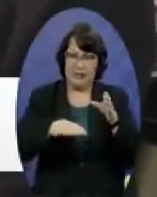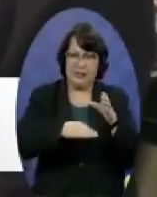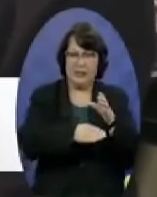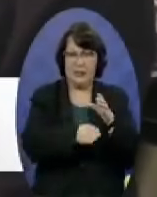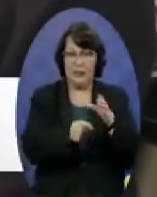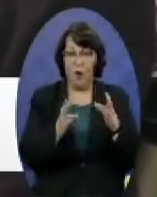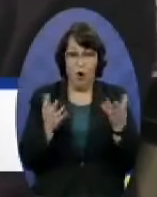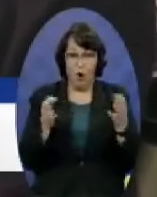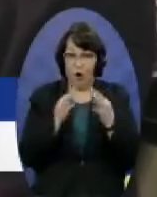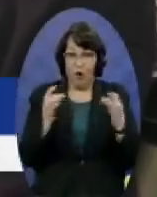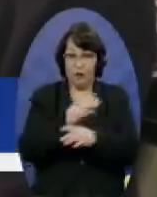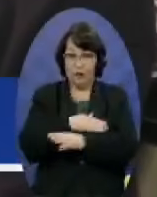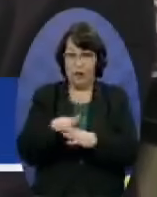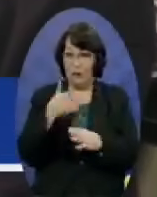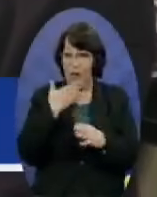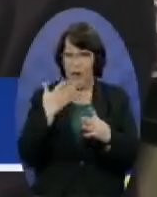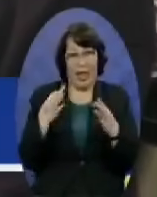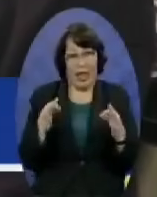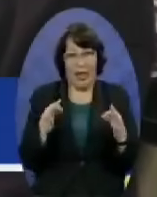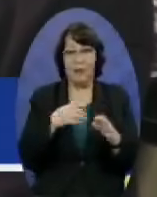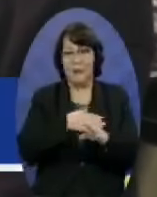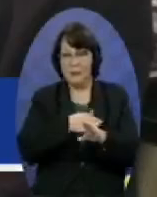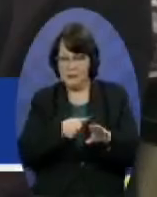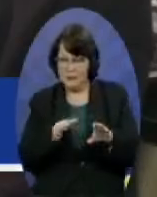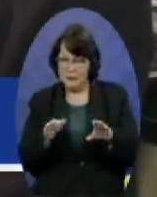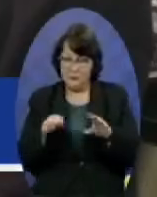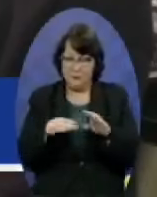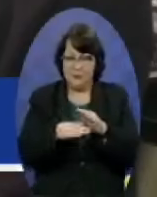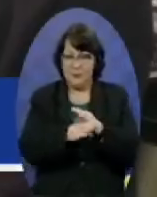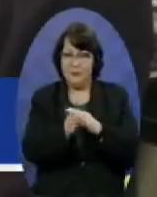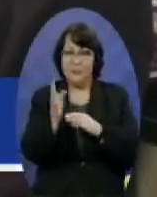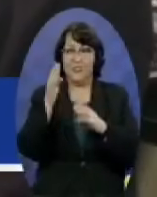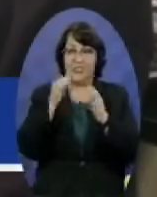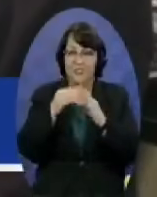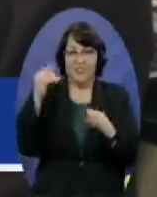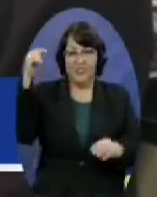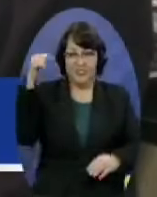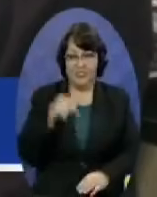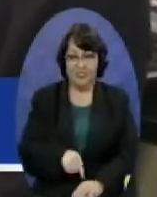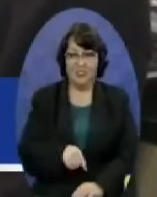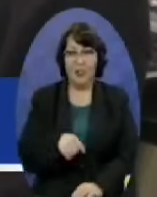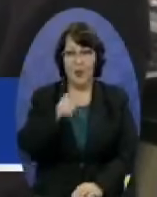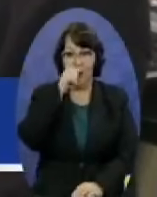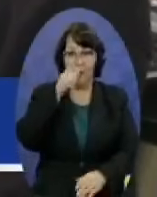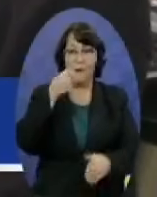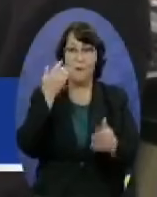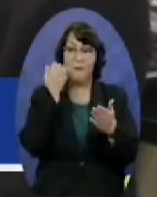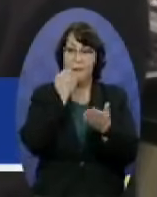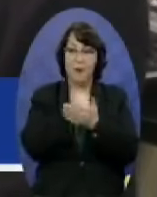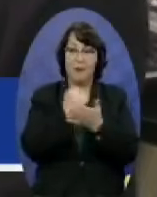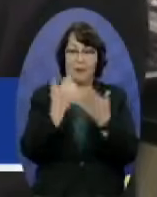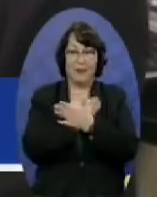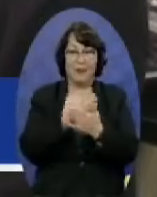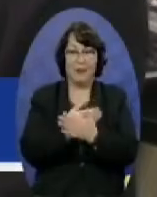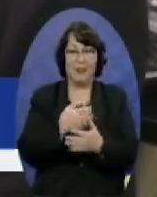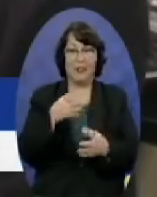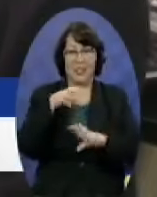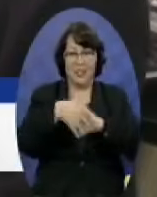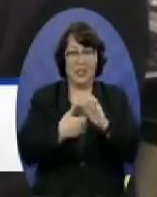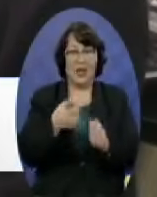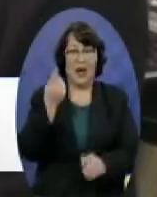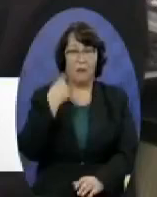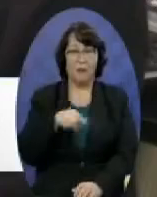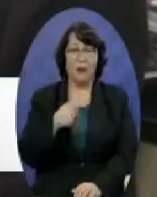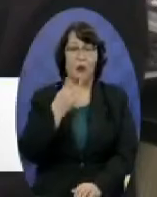явсан. Дараа нь бүр аяллаа дуусныхаа дараа гэртээ ирээд нөгөө Орсын баримтат кино үзчихсэн чинь дэлхийн топ үхлийн одоо